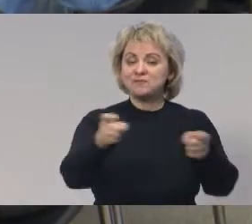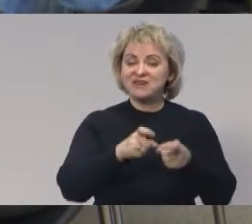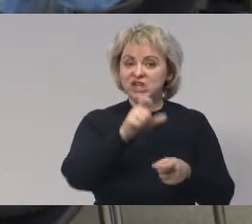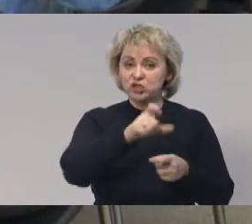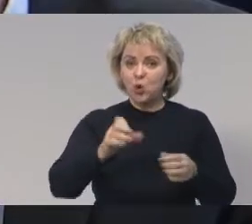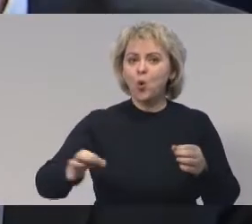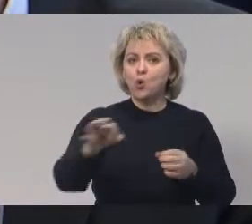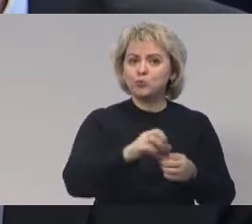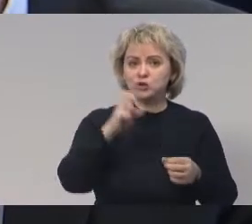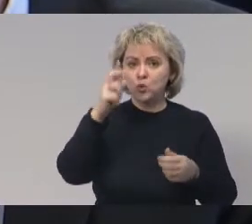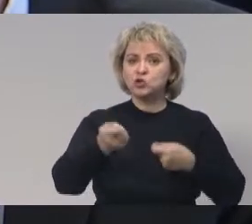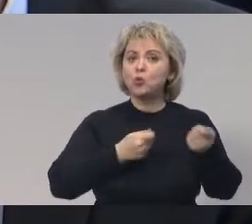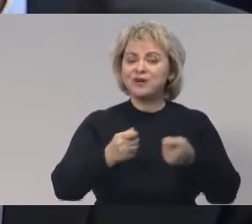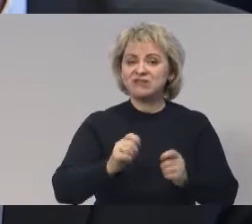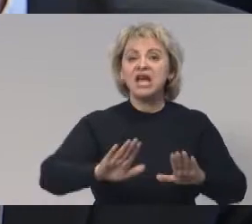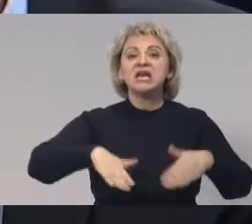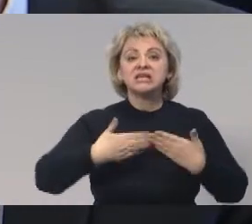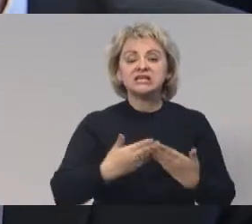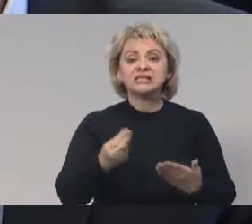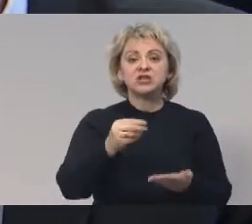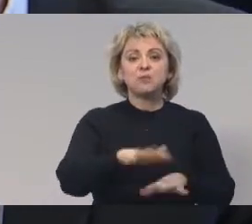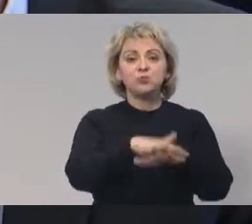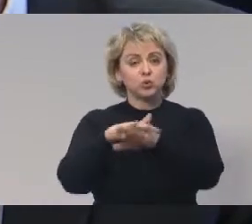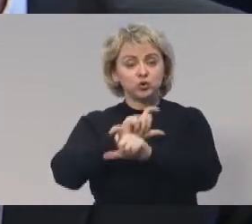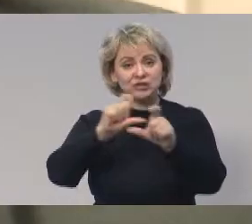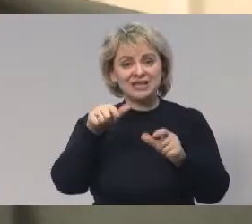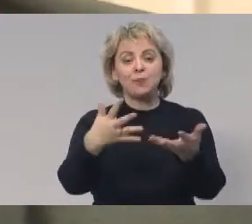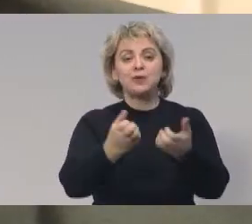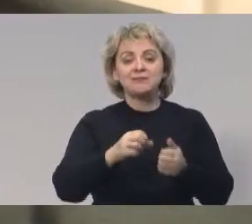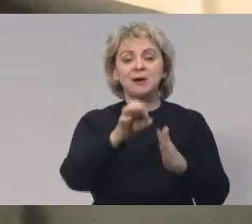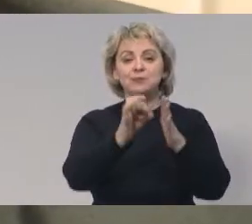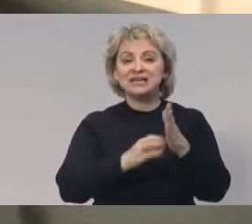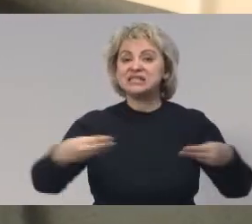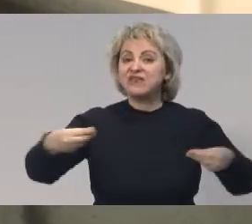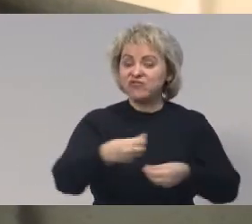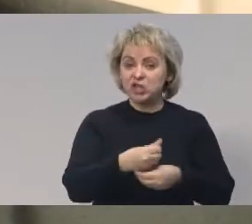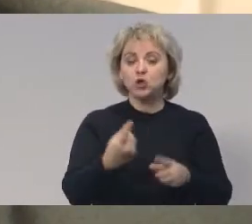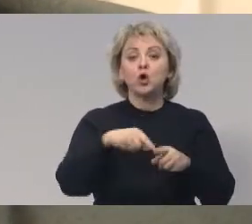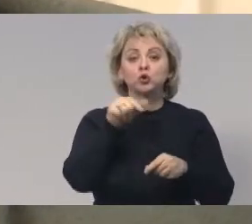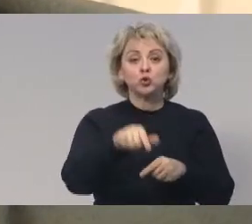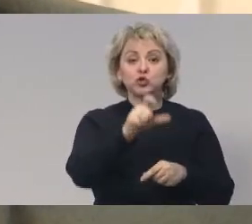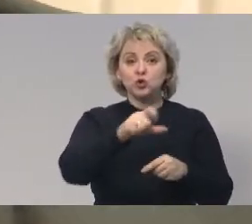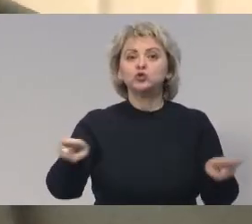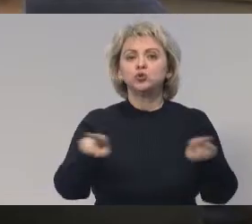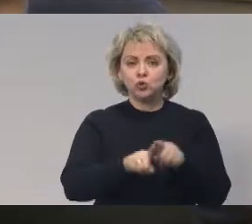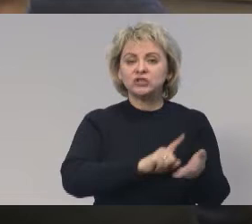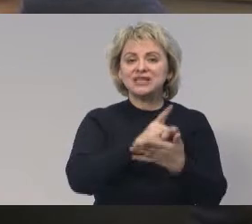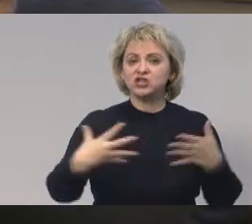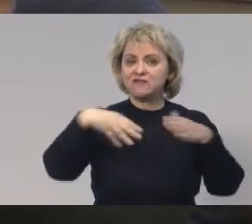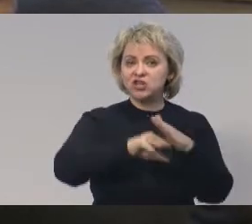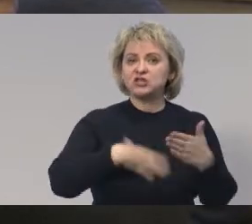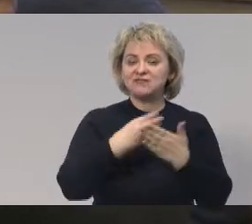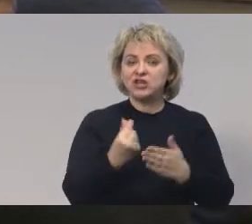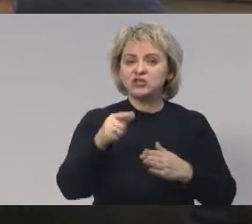привлечь жителей области к госуправлению. В инициативном бюджетировании применят принцип софинансирования, то есть люди тоже должны вложить свои